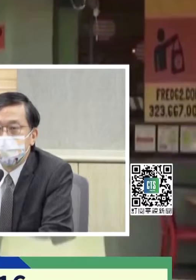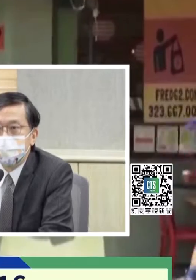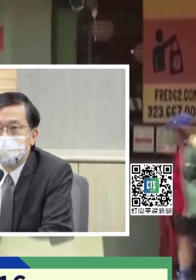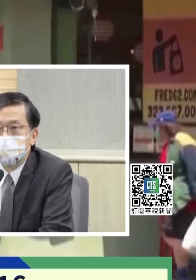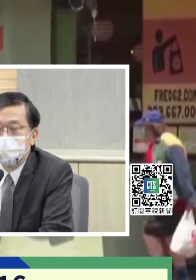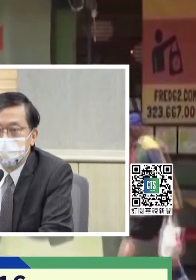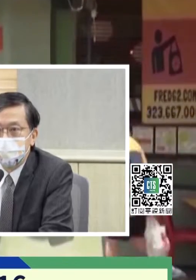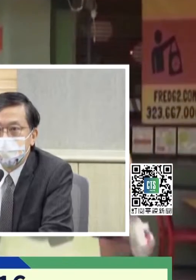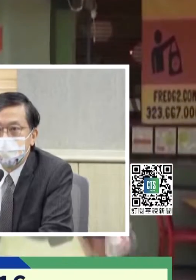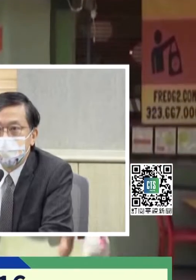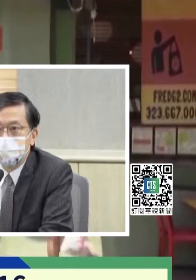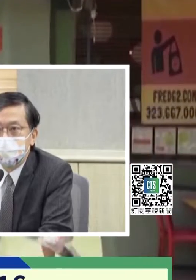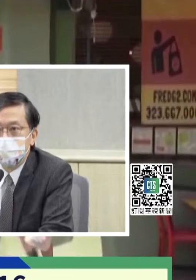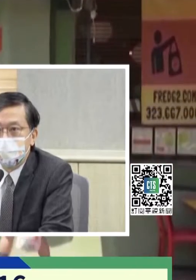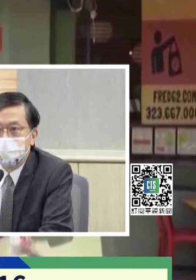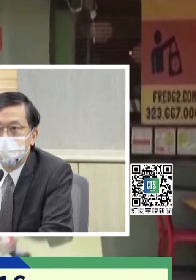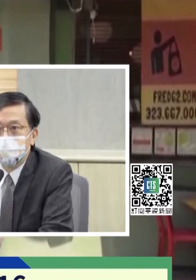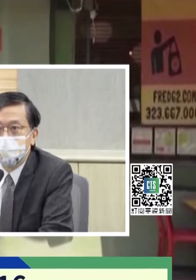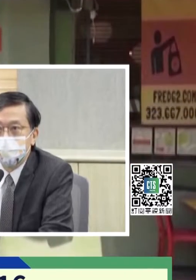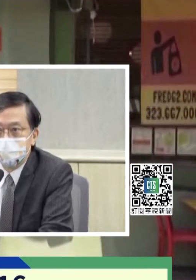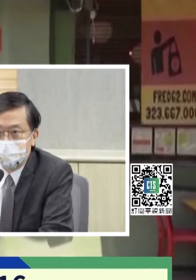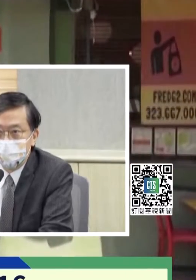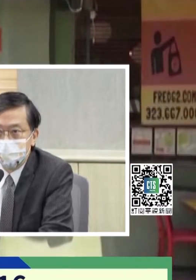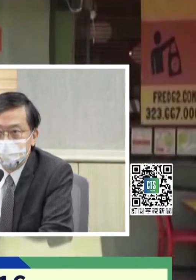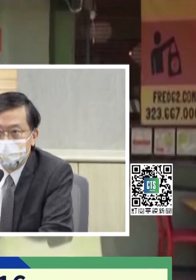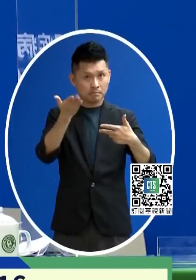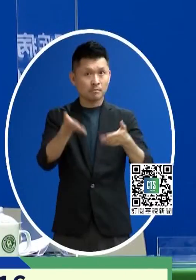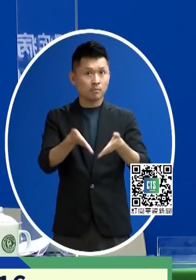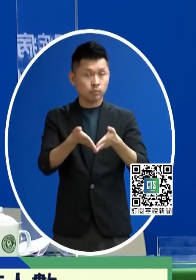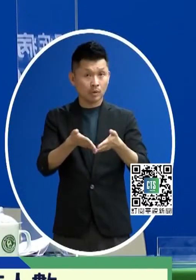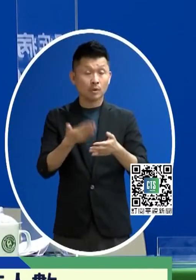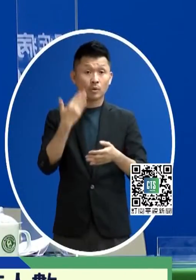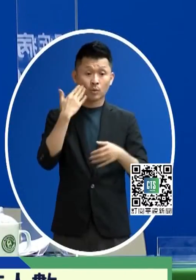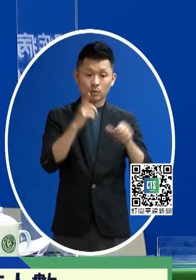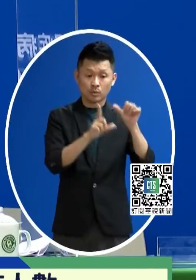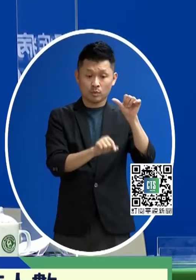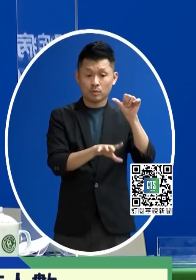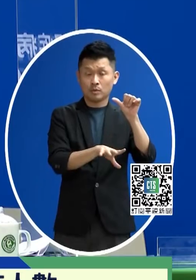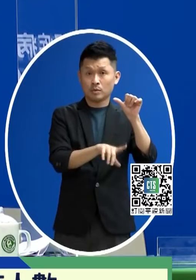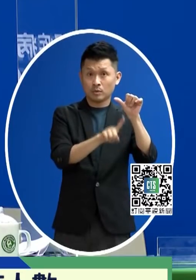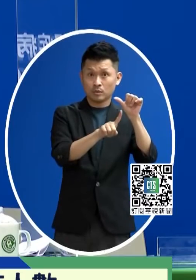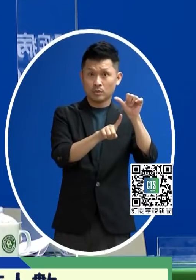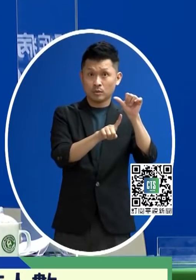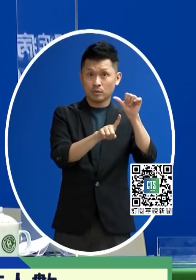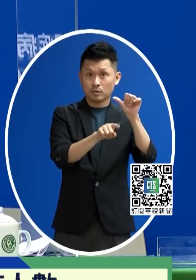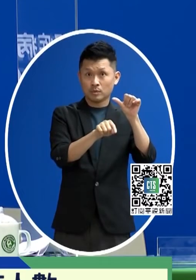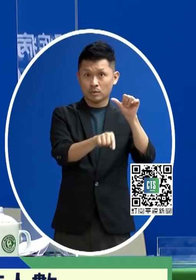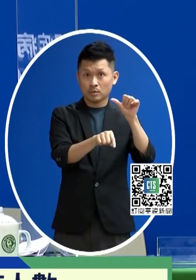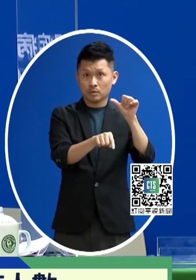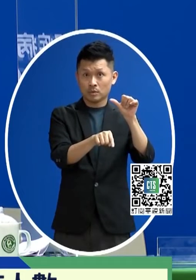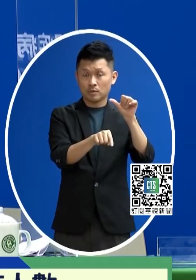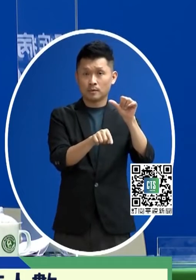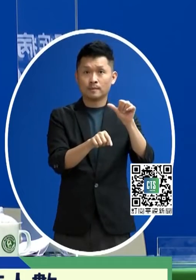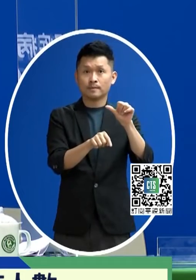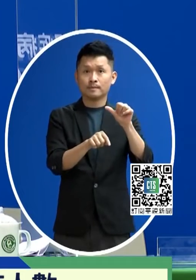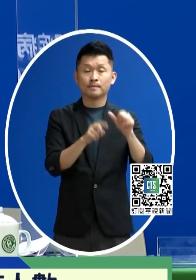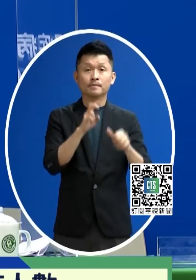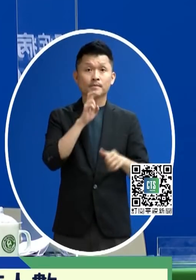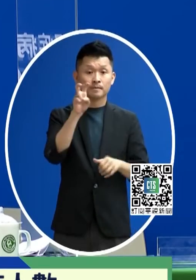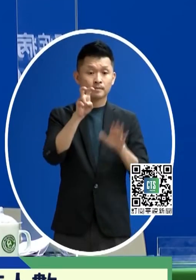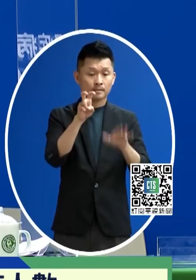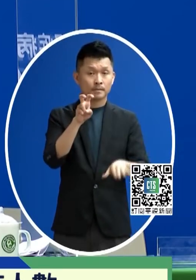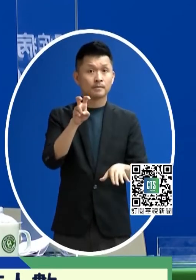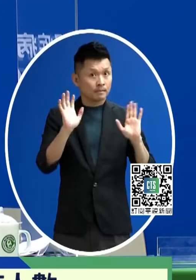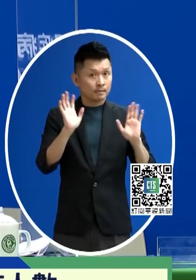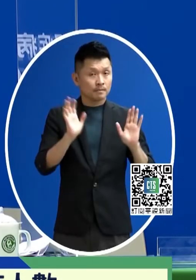的几率是100万分之316。 5月初的这个，当时整个20岁以下